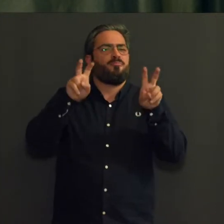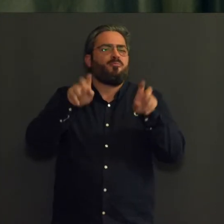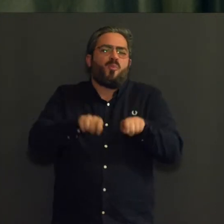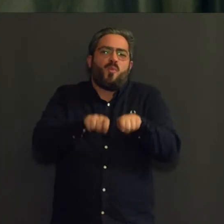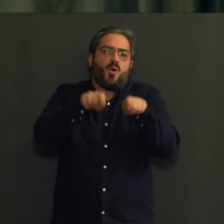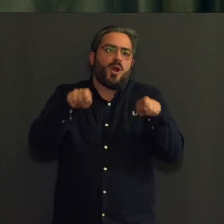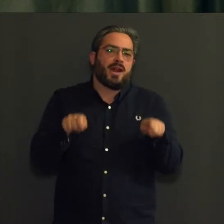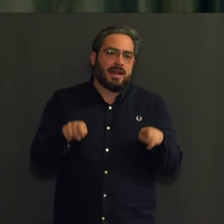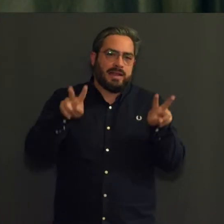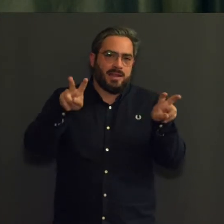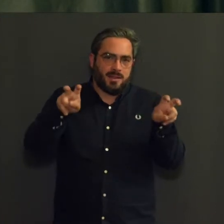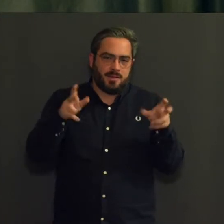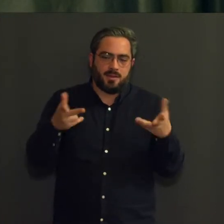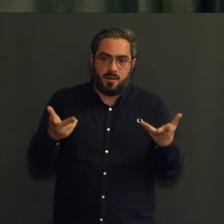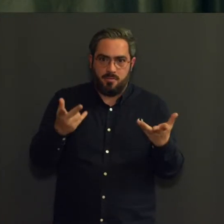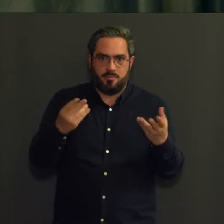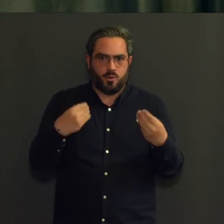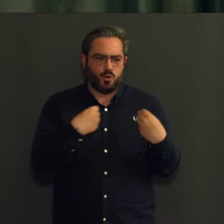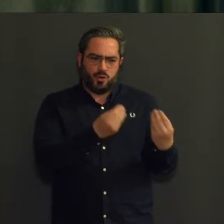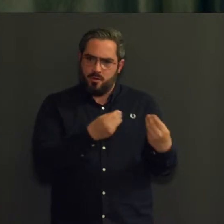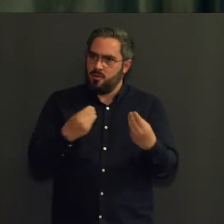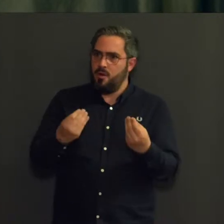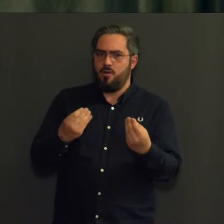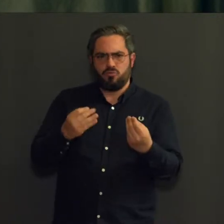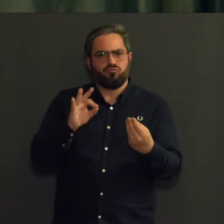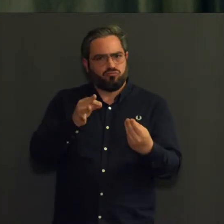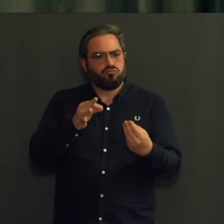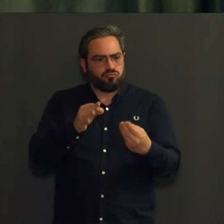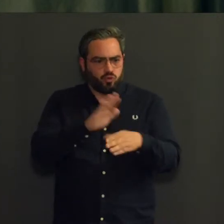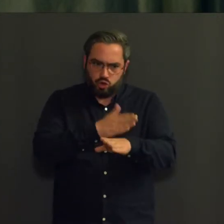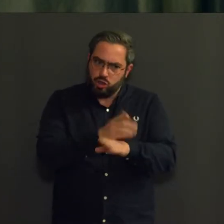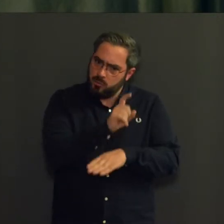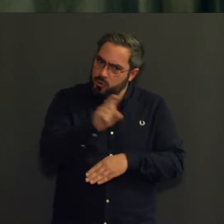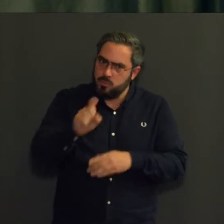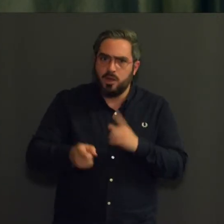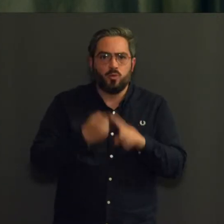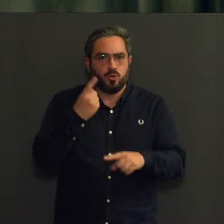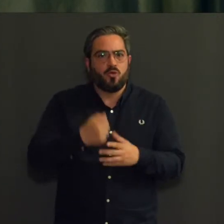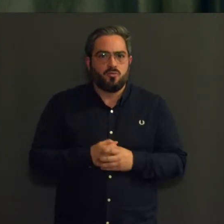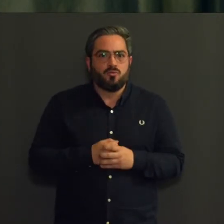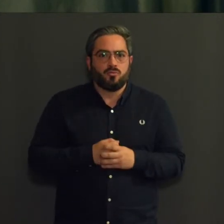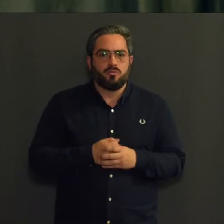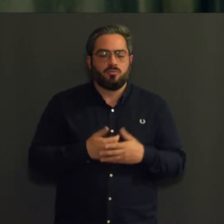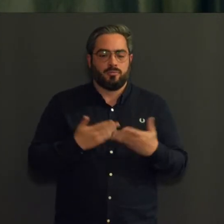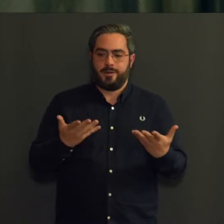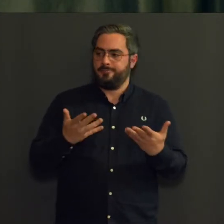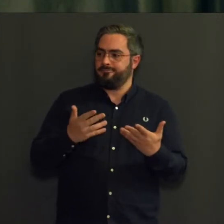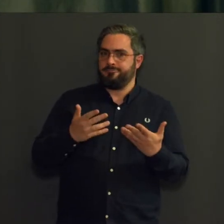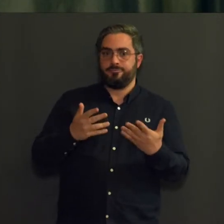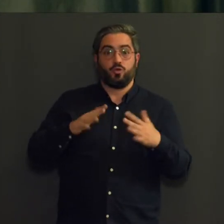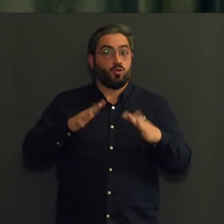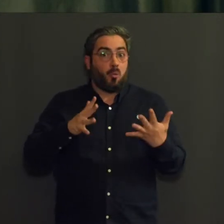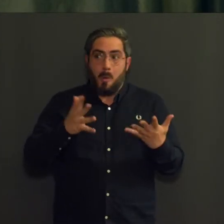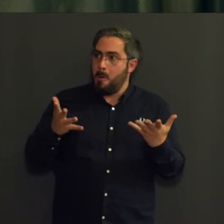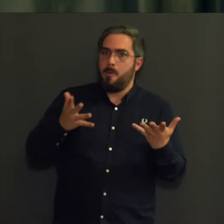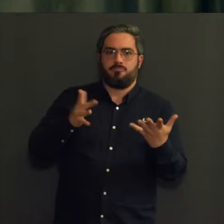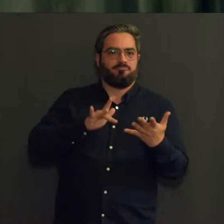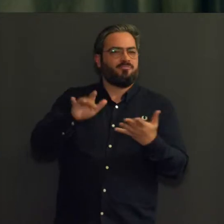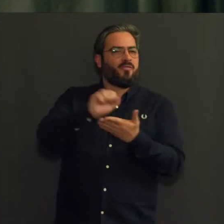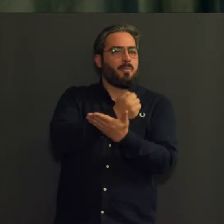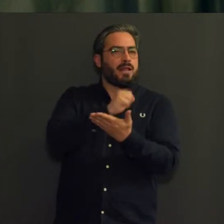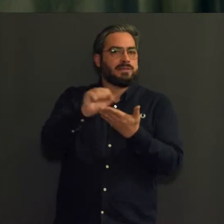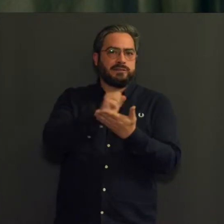Une manière de montrer que vous vous souciez de la santé de vos amis ou de votre famille. Un autotest se trouve sans prescription en